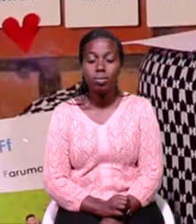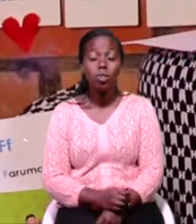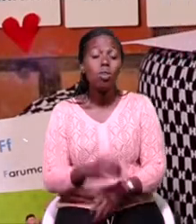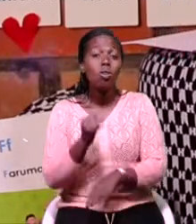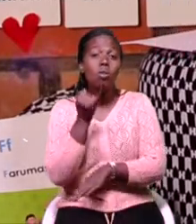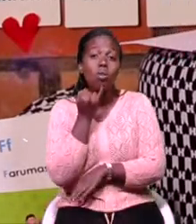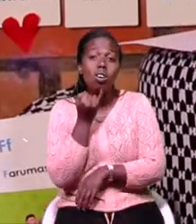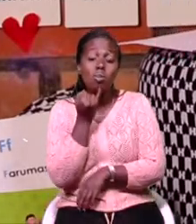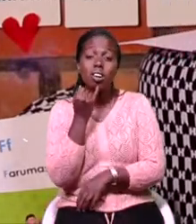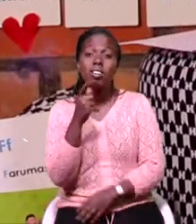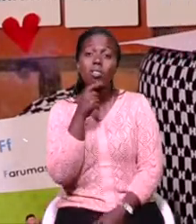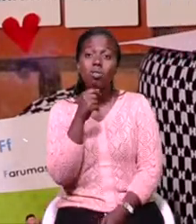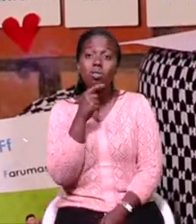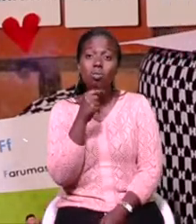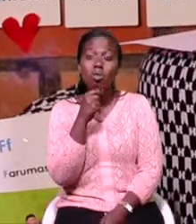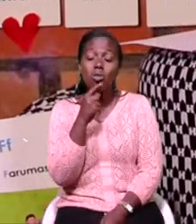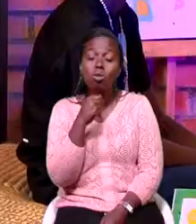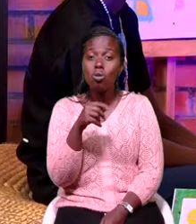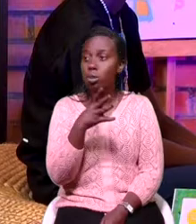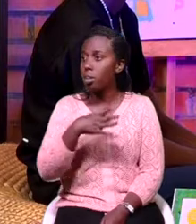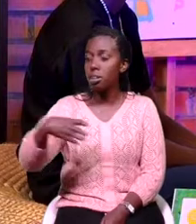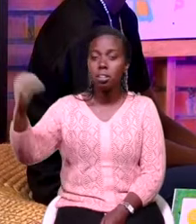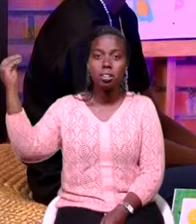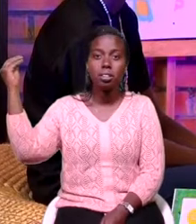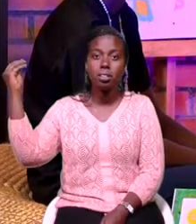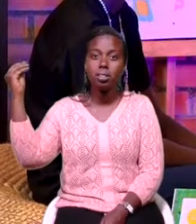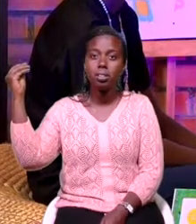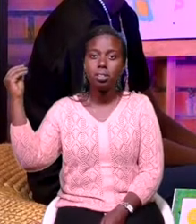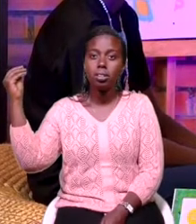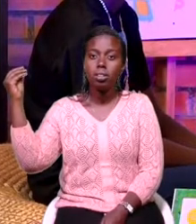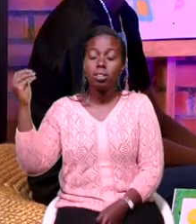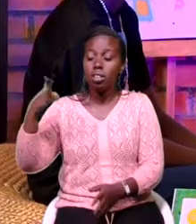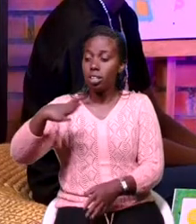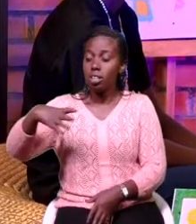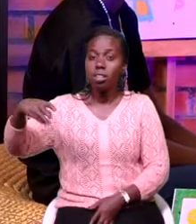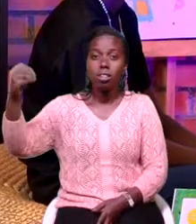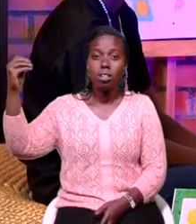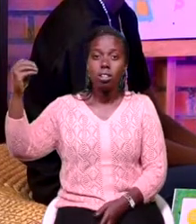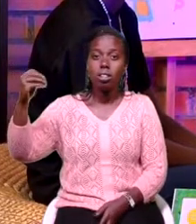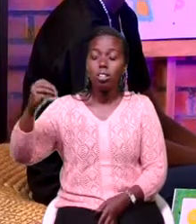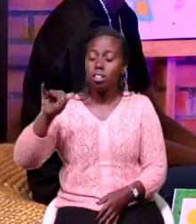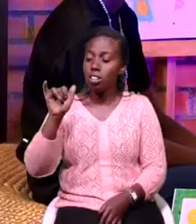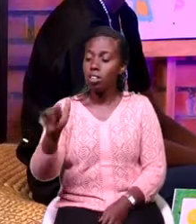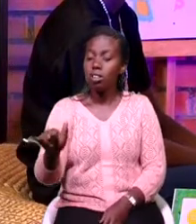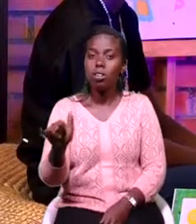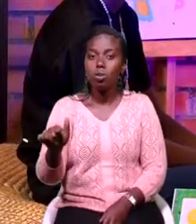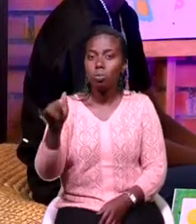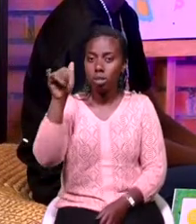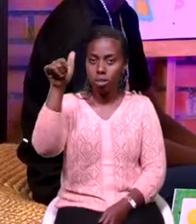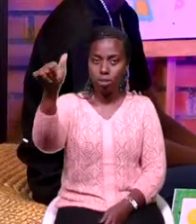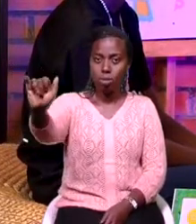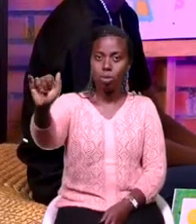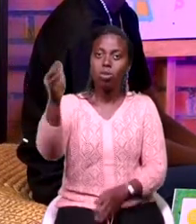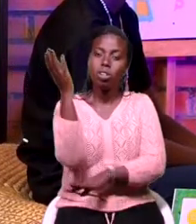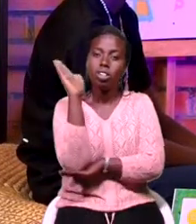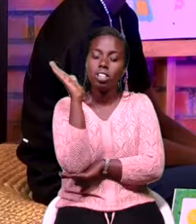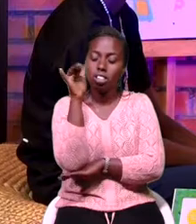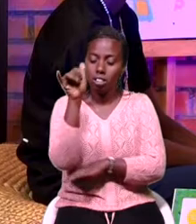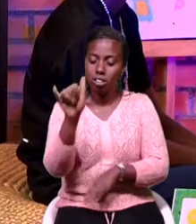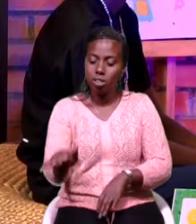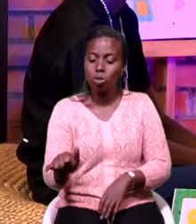Wa mwana w'umuhungu, wa muhungu yaragiye. Yaragiye yigumira iyo. Igiti